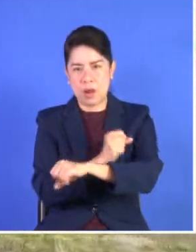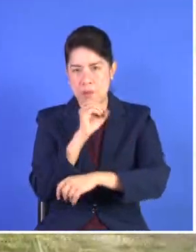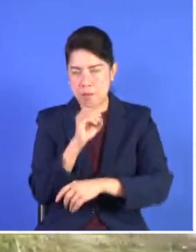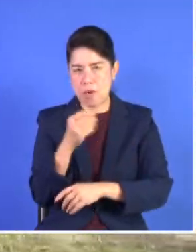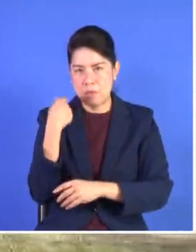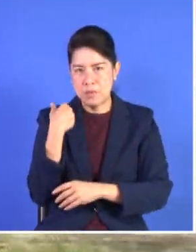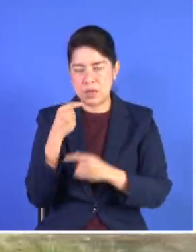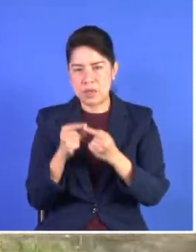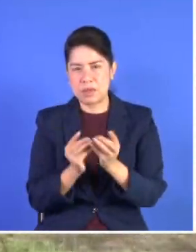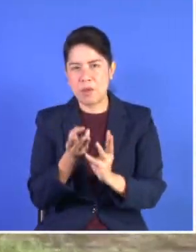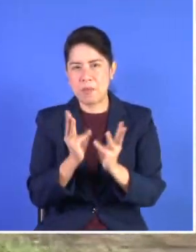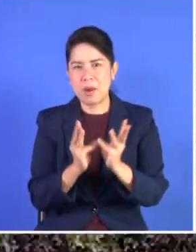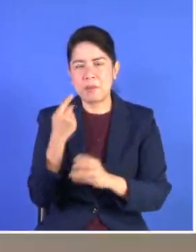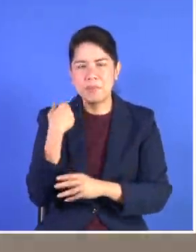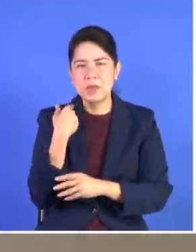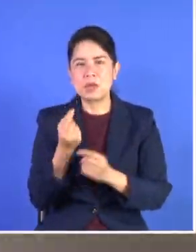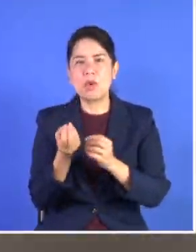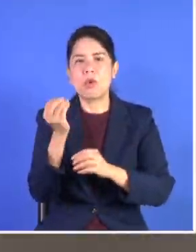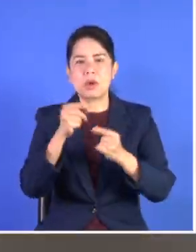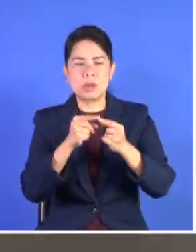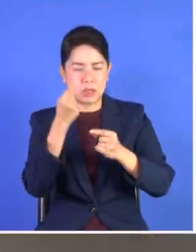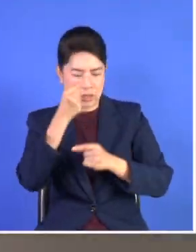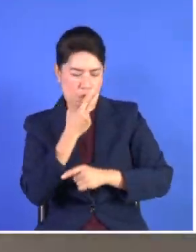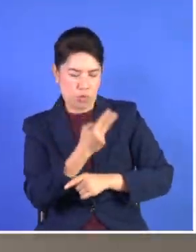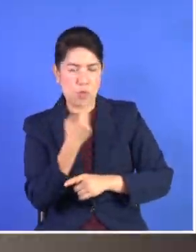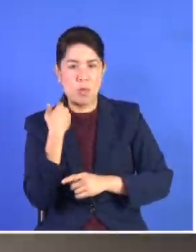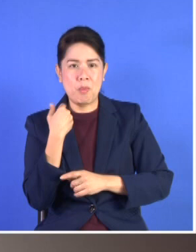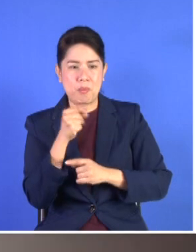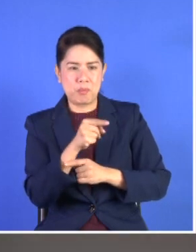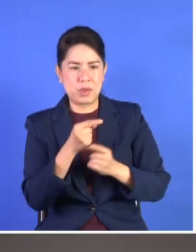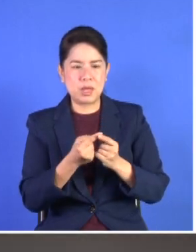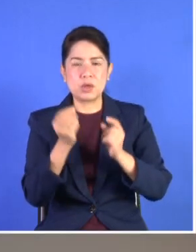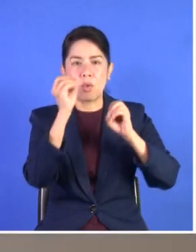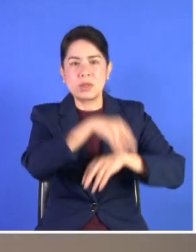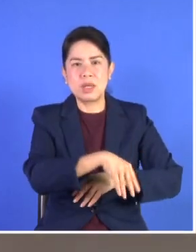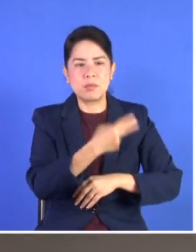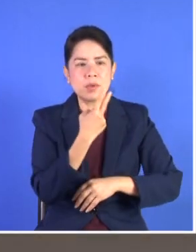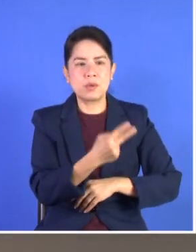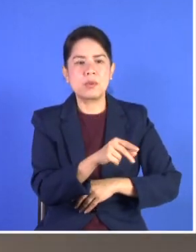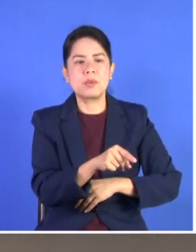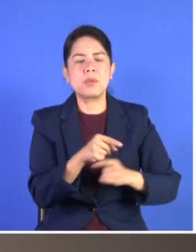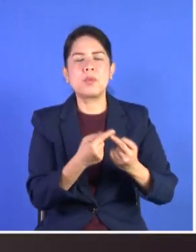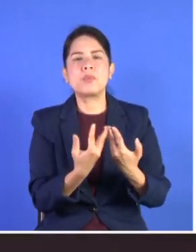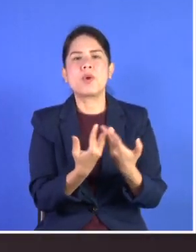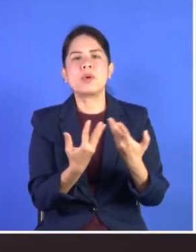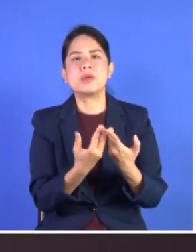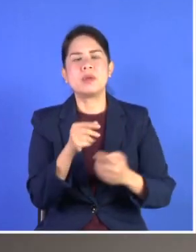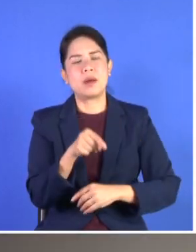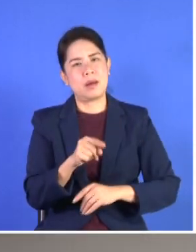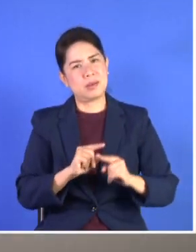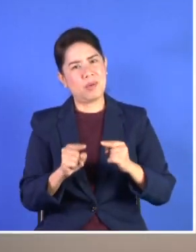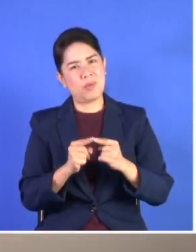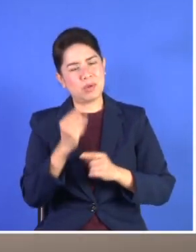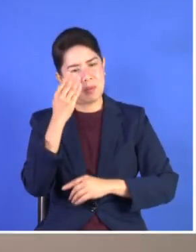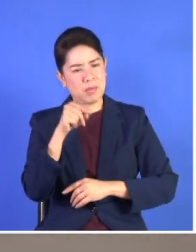มามันเป็นพื้นหญ้ า ไม่ใช่ทิ้งลงมาพื้นผิวจราจรแต่มันไม่ใช่ไงคะด้านล่างจะเป็นหญ้าหรืออะไรก็ตามแต่ฝุ่นมัน